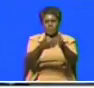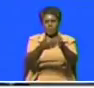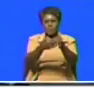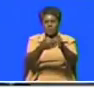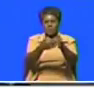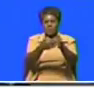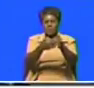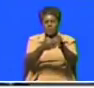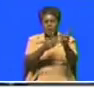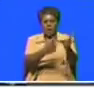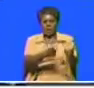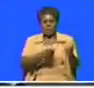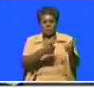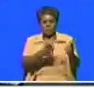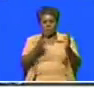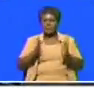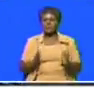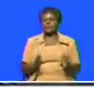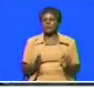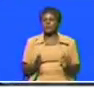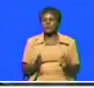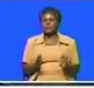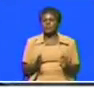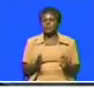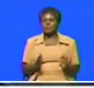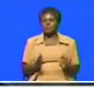of the accused person